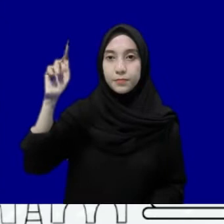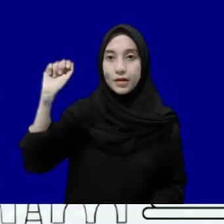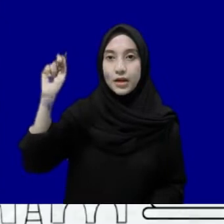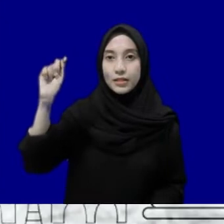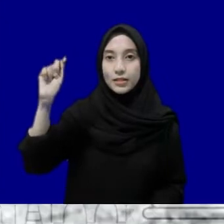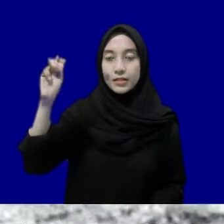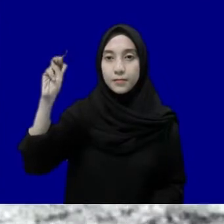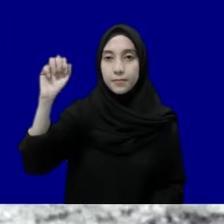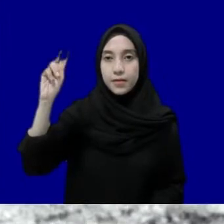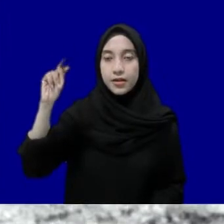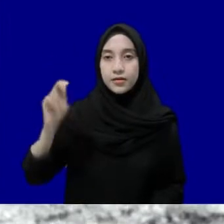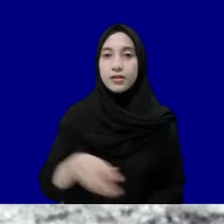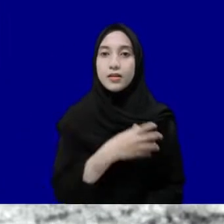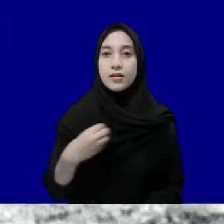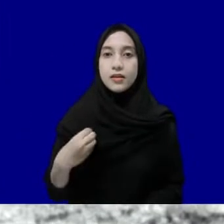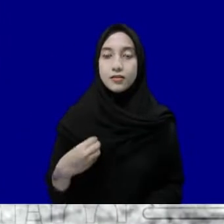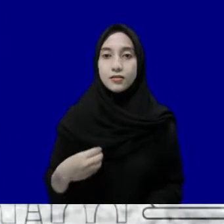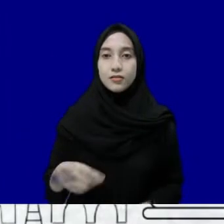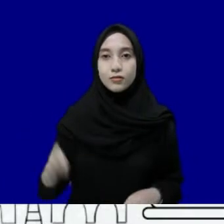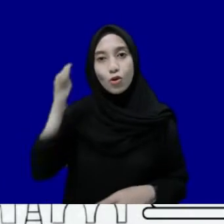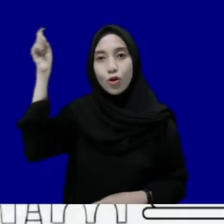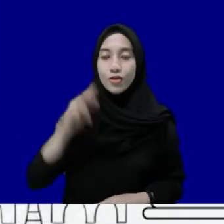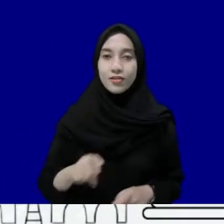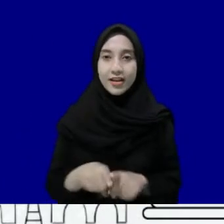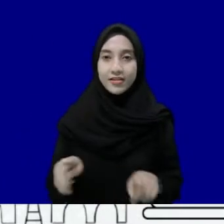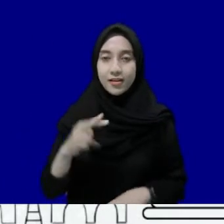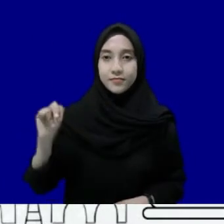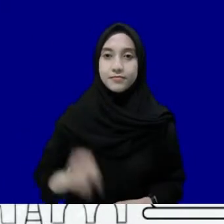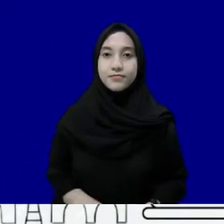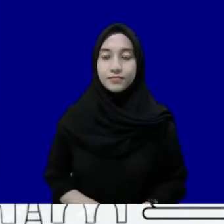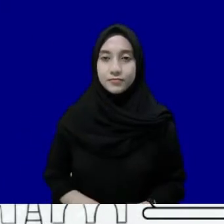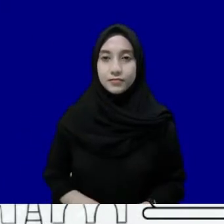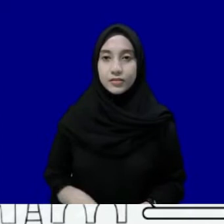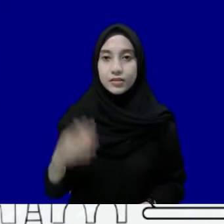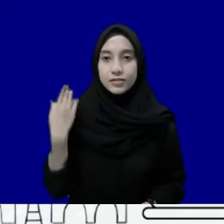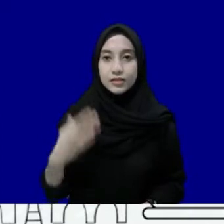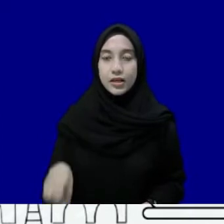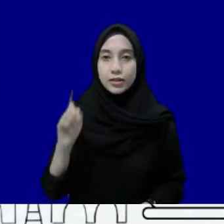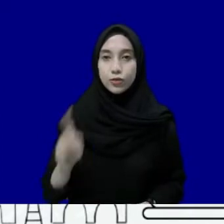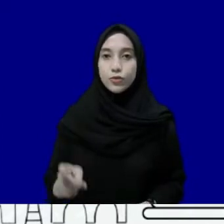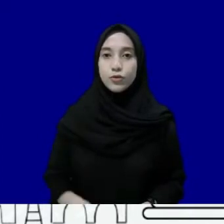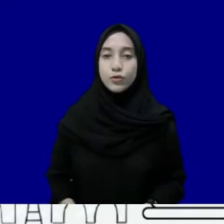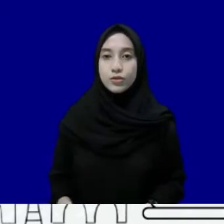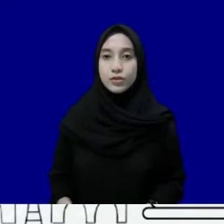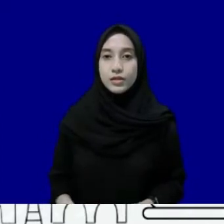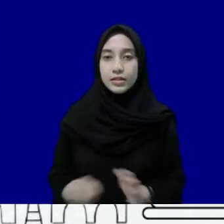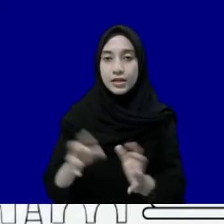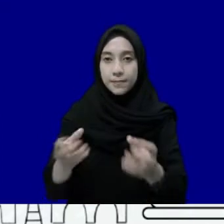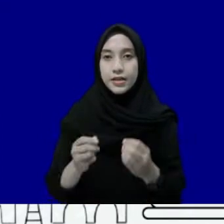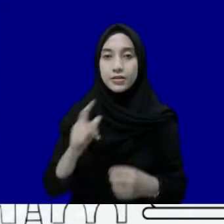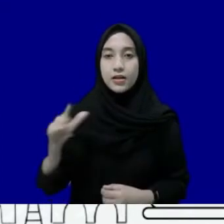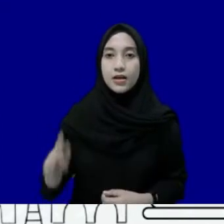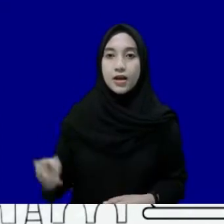Joko Marsaid, dan beberapa tokoh lainnya. Setelah dilaksanakannya kongres tersebut, didapatlah hasil